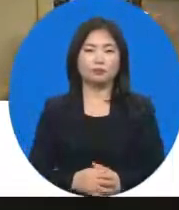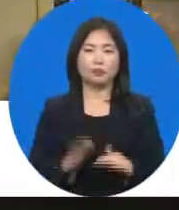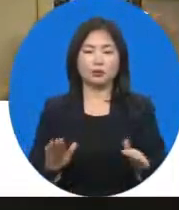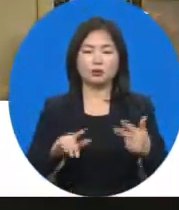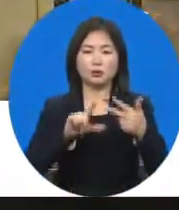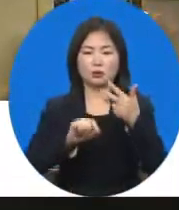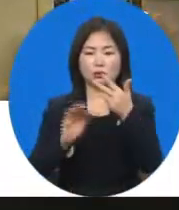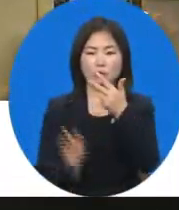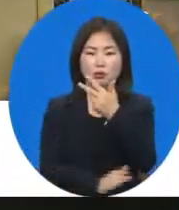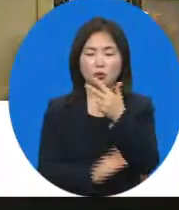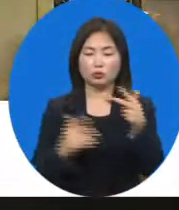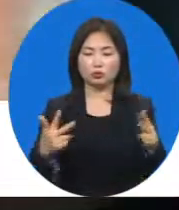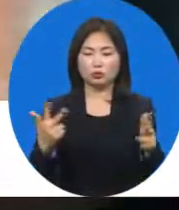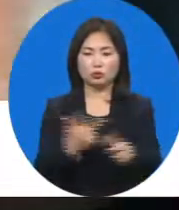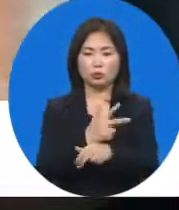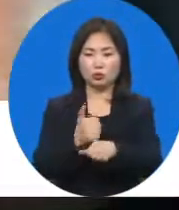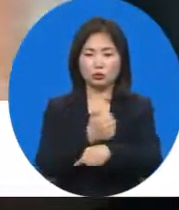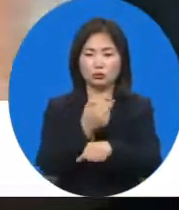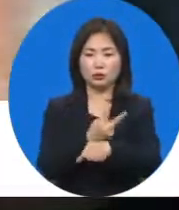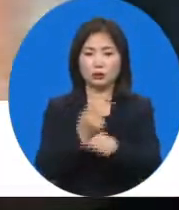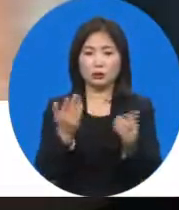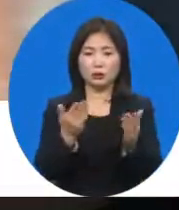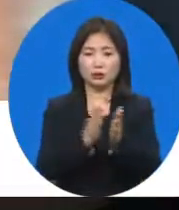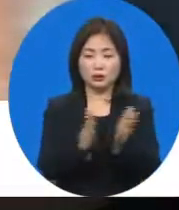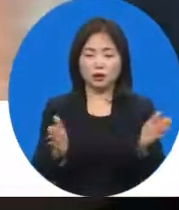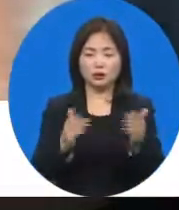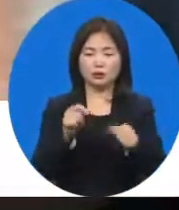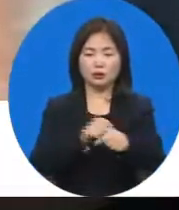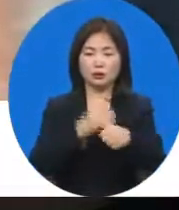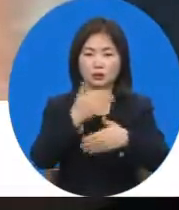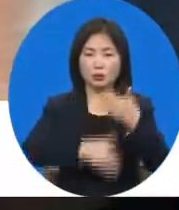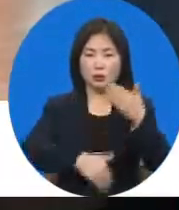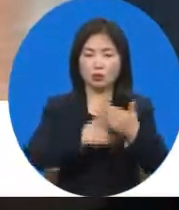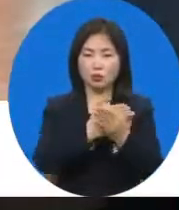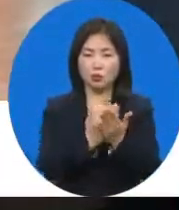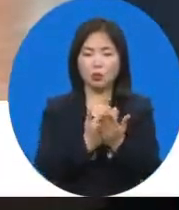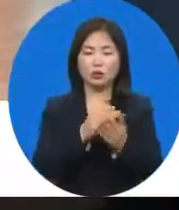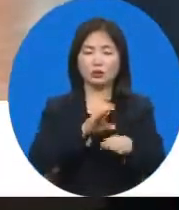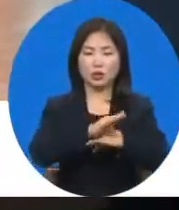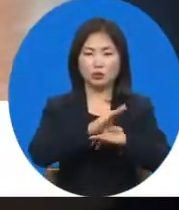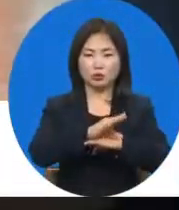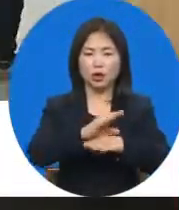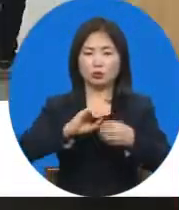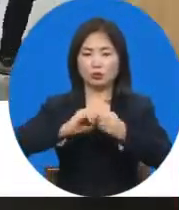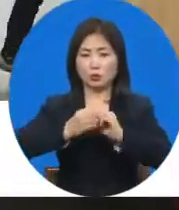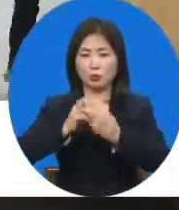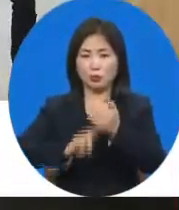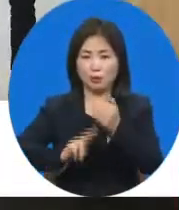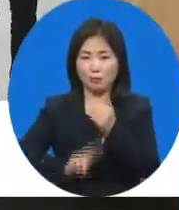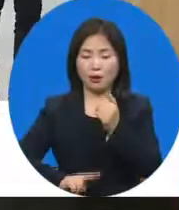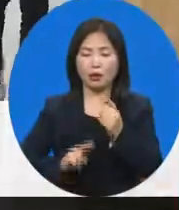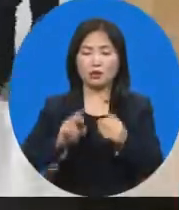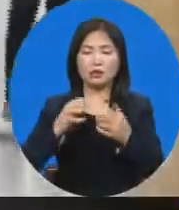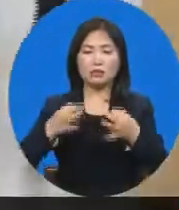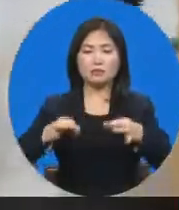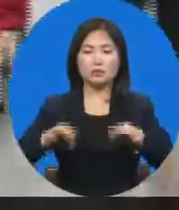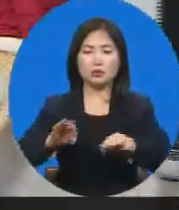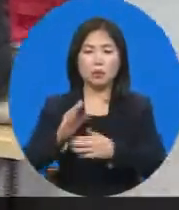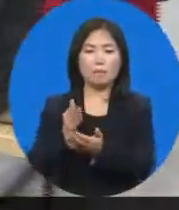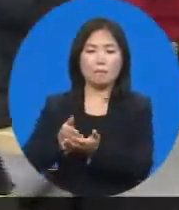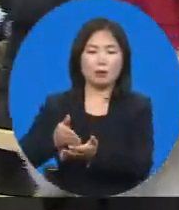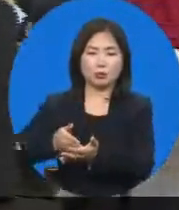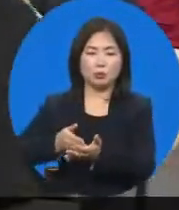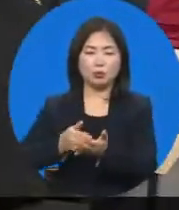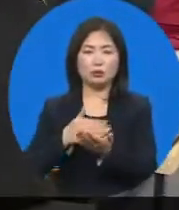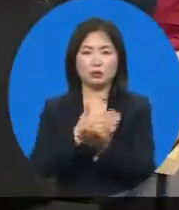오는 7월부터 주 52시간 그 무제가 도입되는 특례 재배 업종은 자동차와 부품 판매업 금융업 방송업